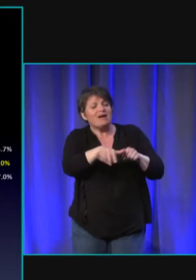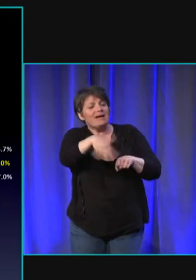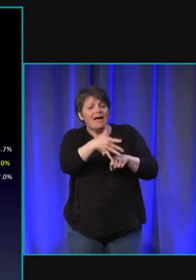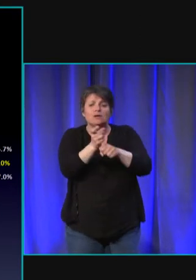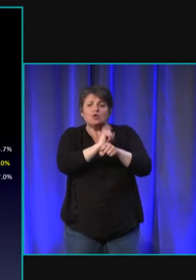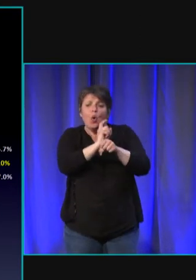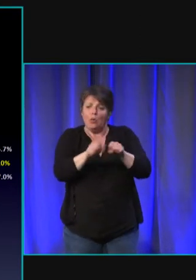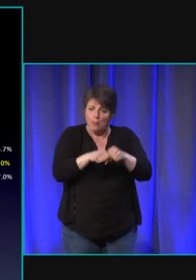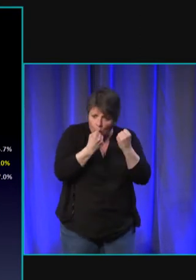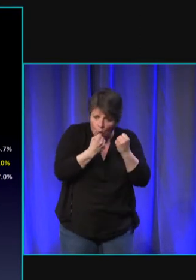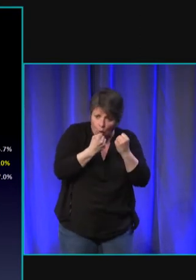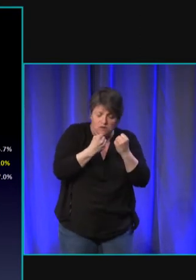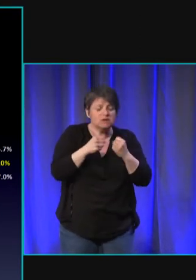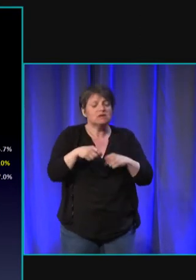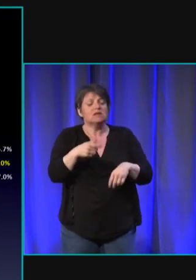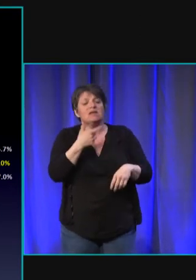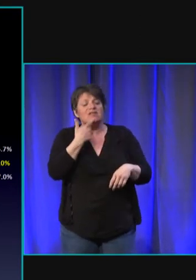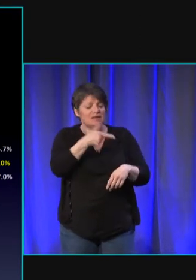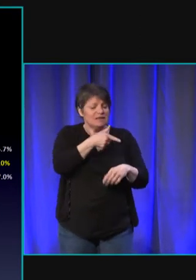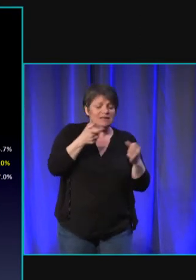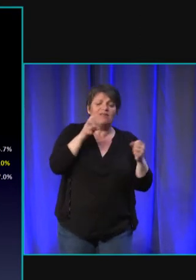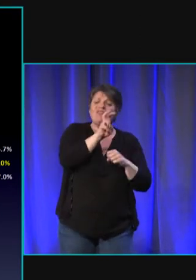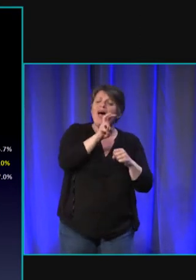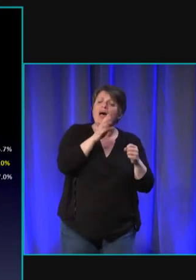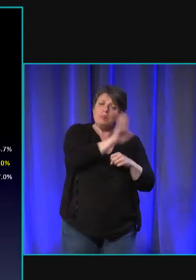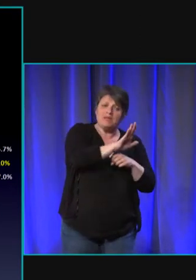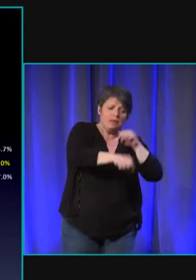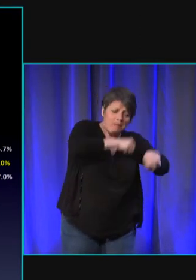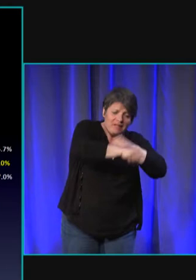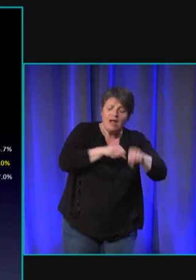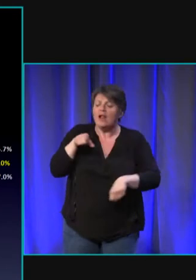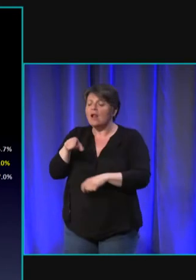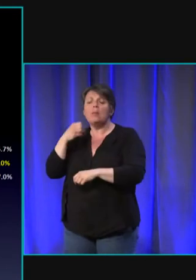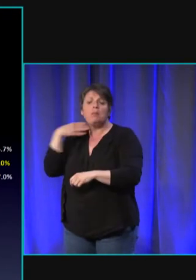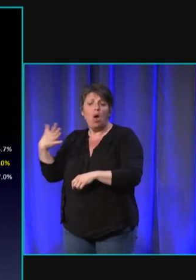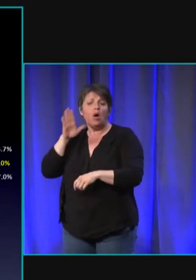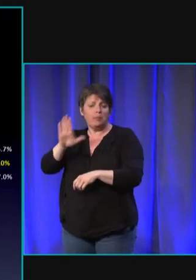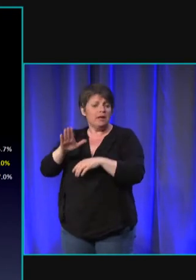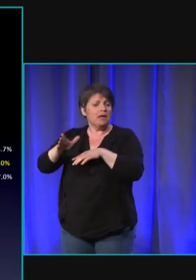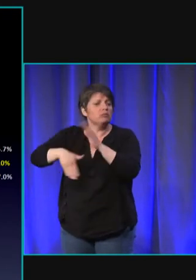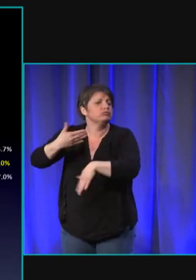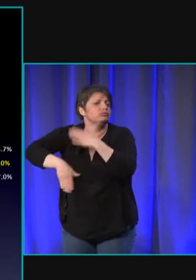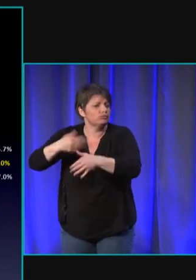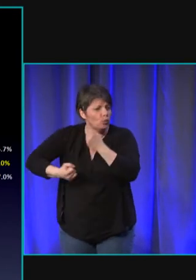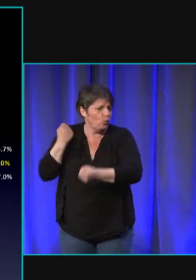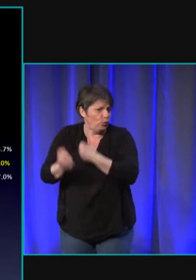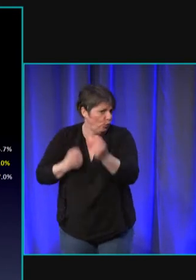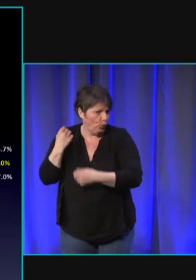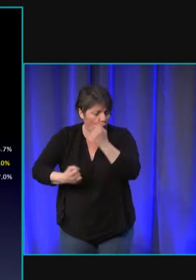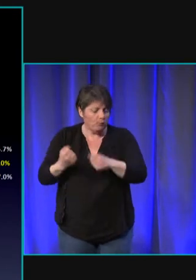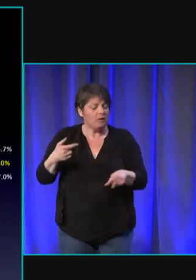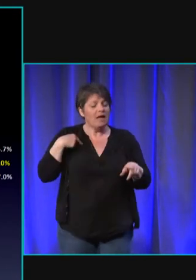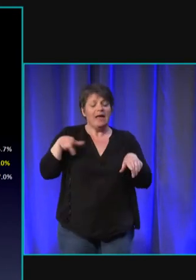vert une activité de pédalage et puis en blanc une activité de course à pied. Donc, à gauche, vous avez les garçons et puis à droite, vous avez les